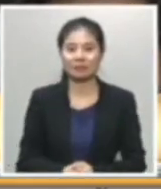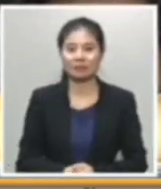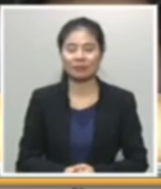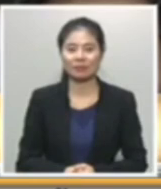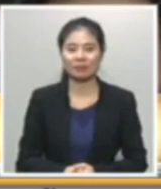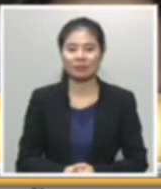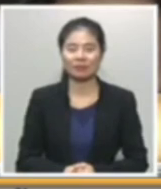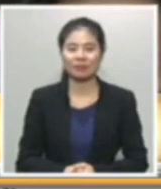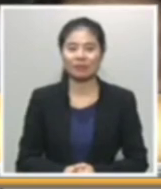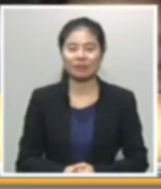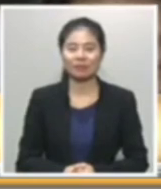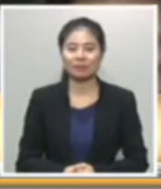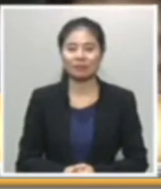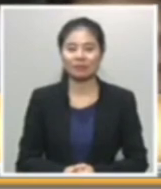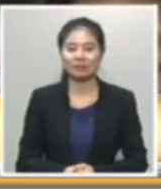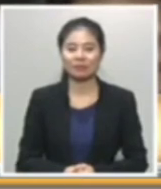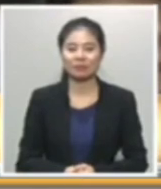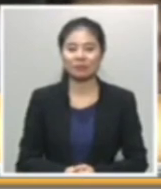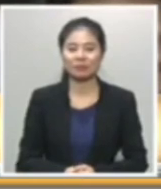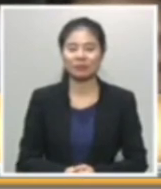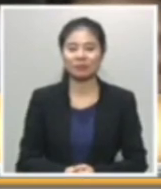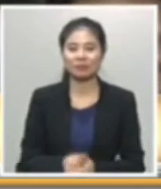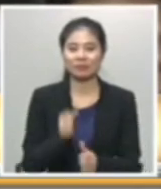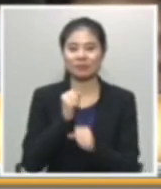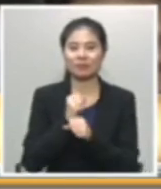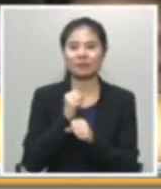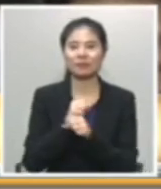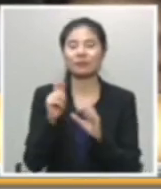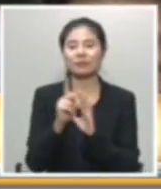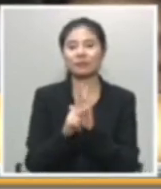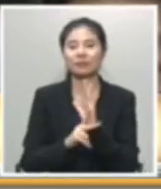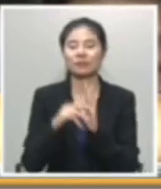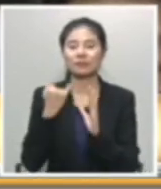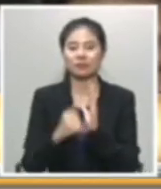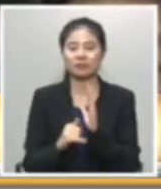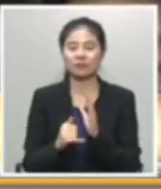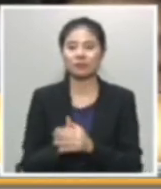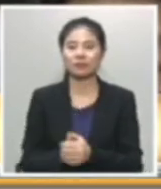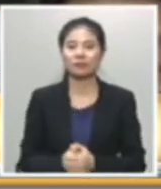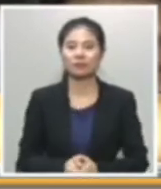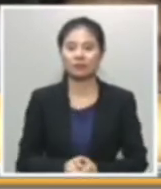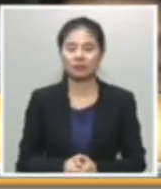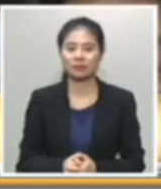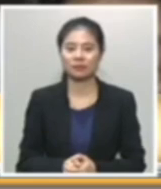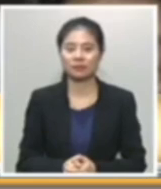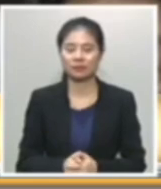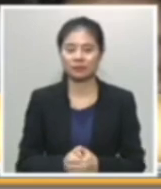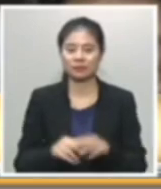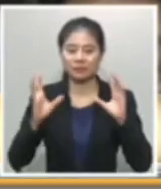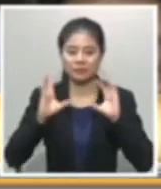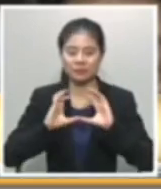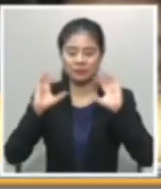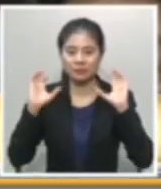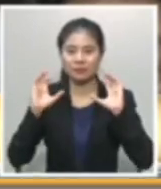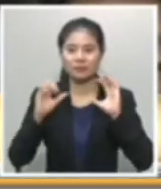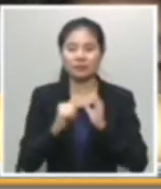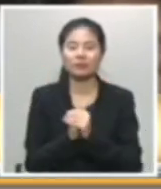เสี่ยงนะจากการกระทำผิดกฎหมายอย่างที่ผมบอกกันแล้วไงว่ารัฐบาลไม่ได้ไปชอบด้วย